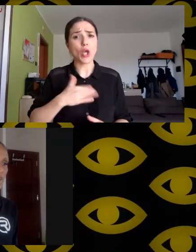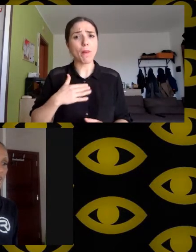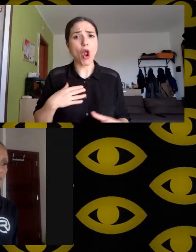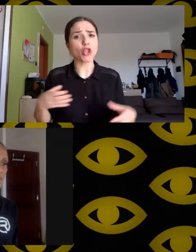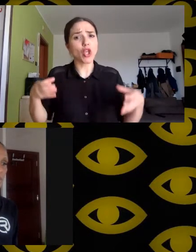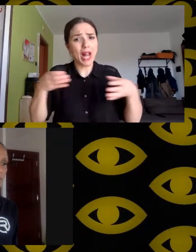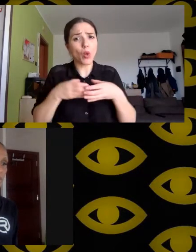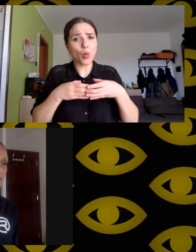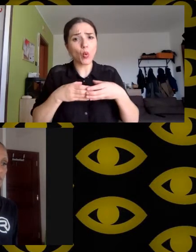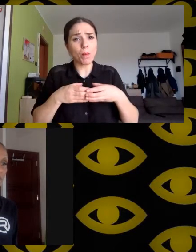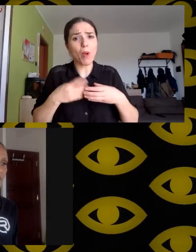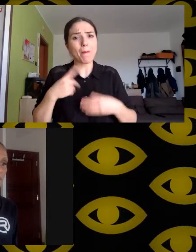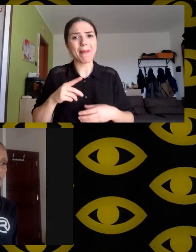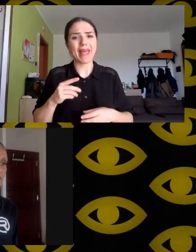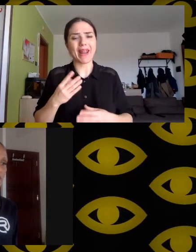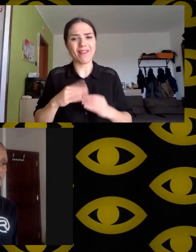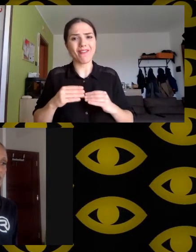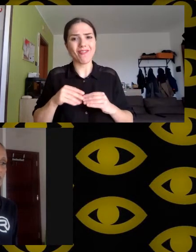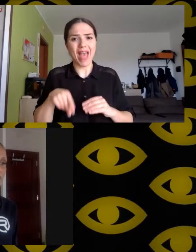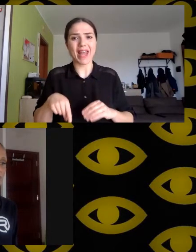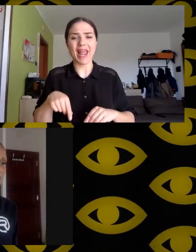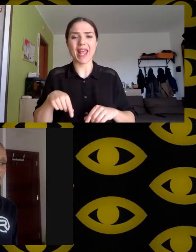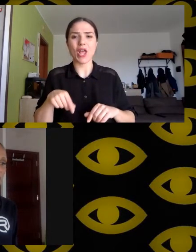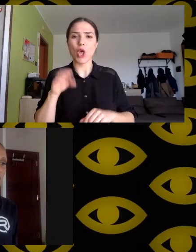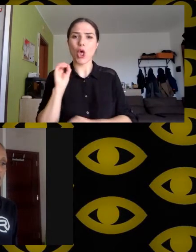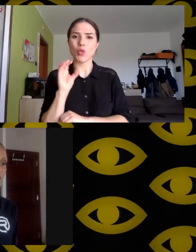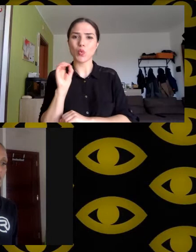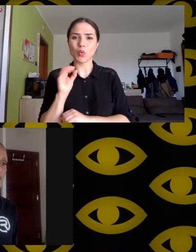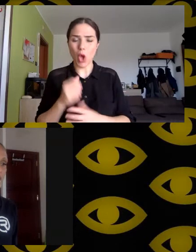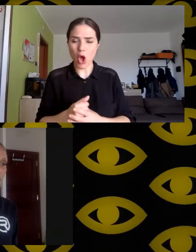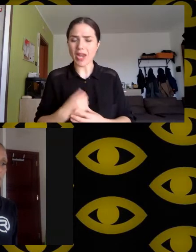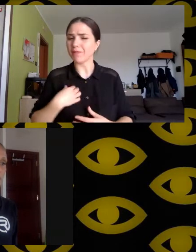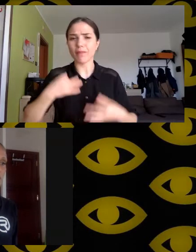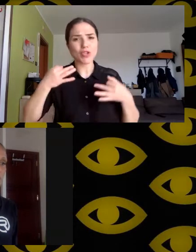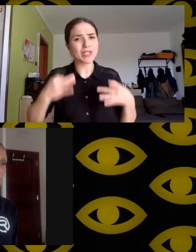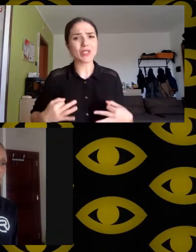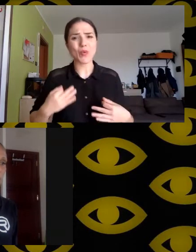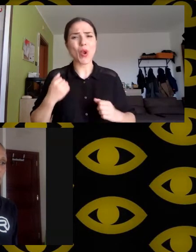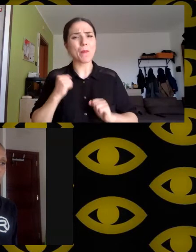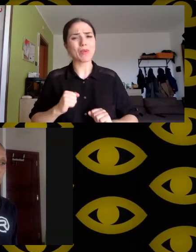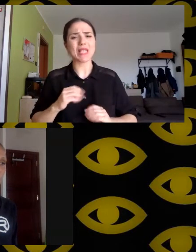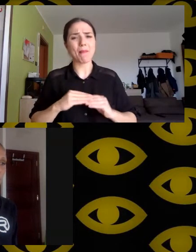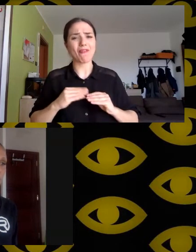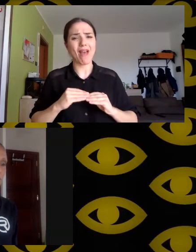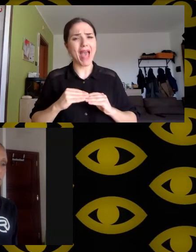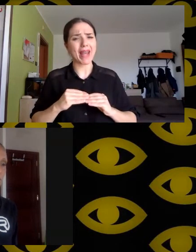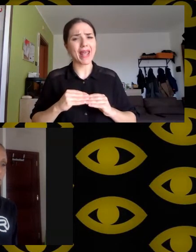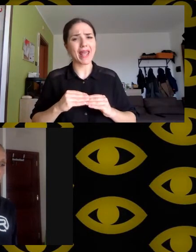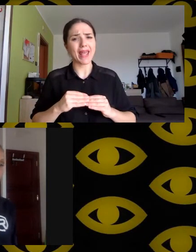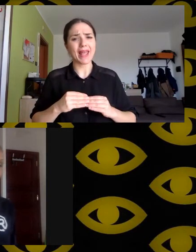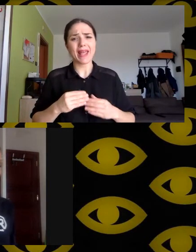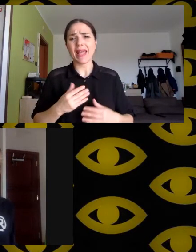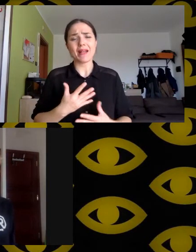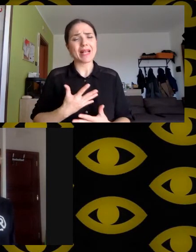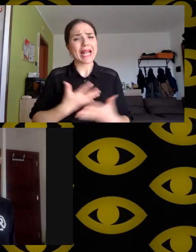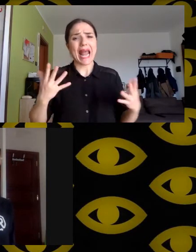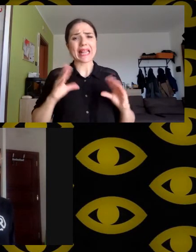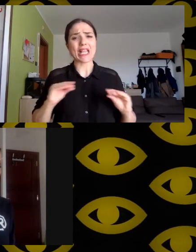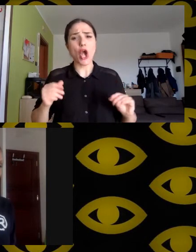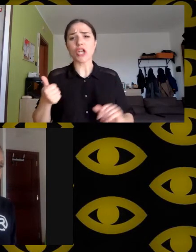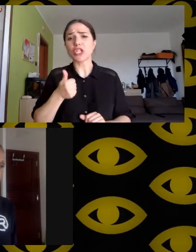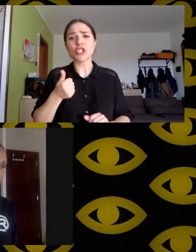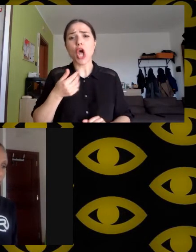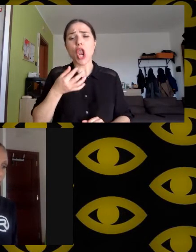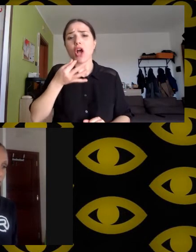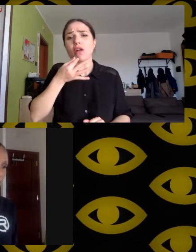e sono convinta insieme all'Accademia di poter fare veramente grandi cose semplicemente sapendo parlare. Ma